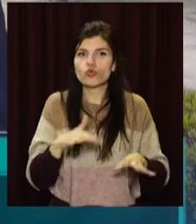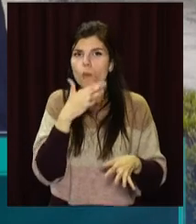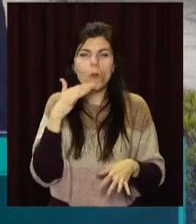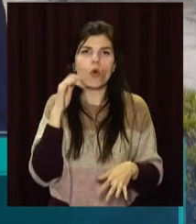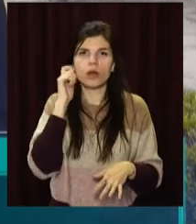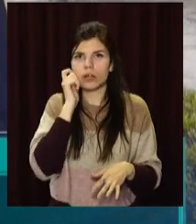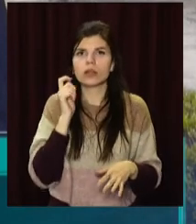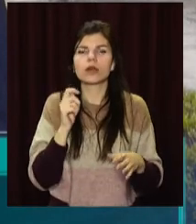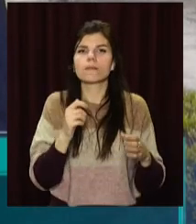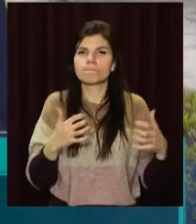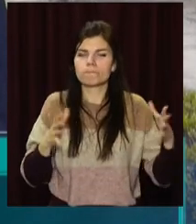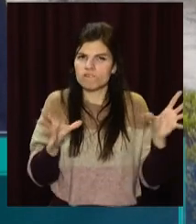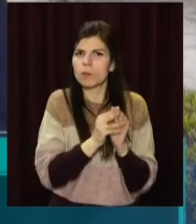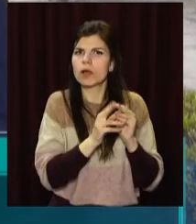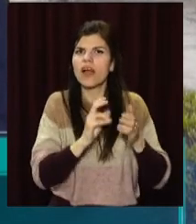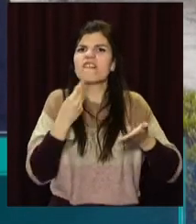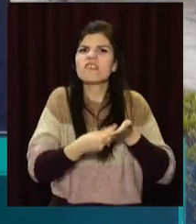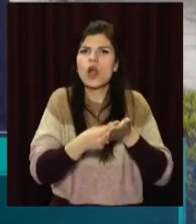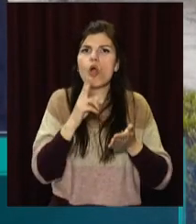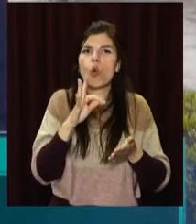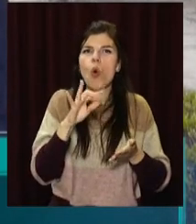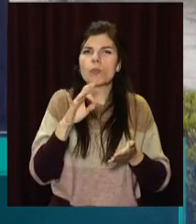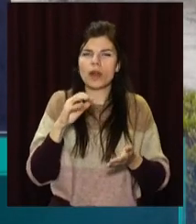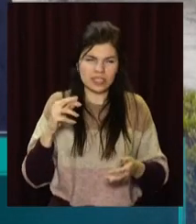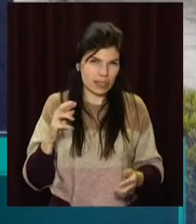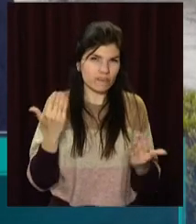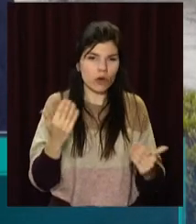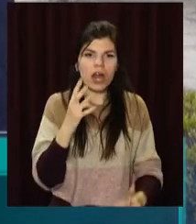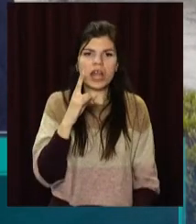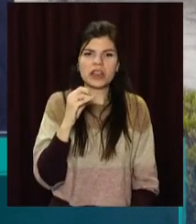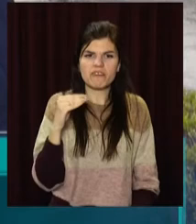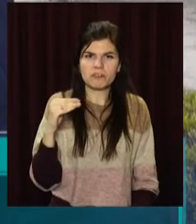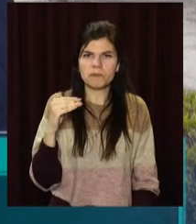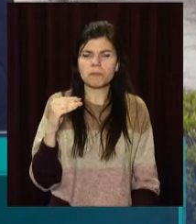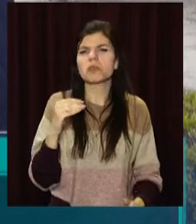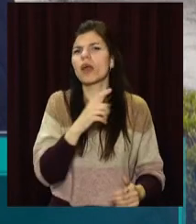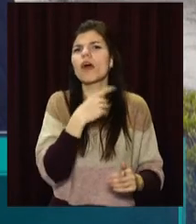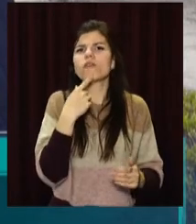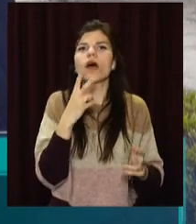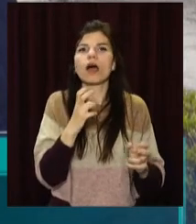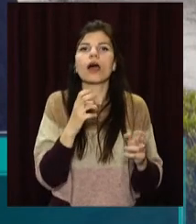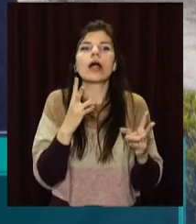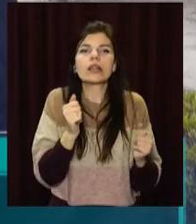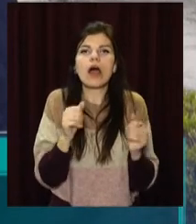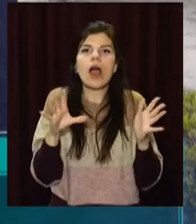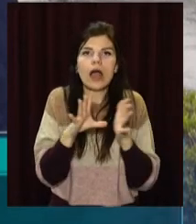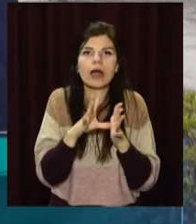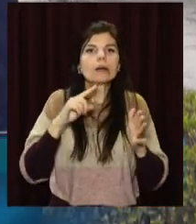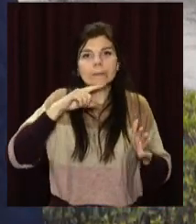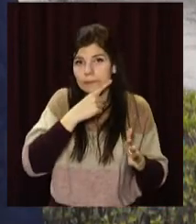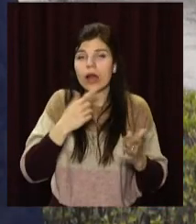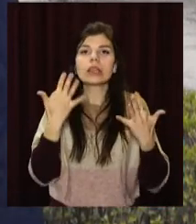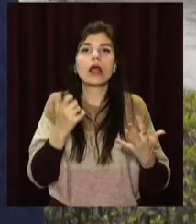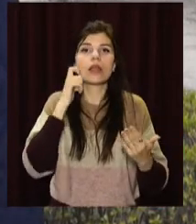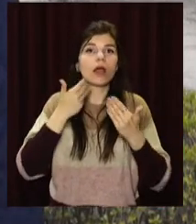лет плотно сотрудничает с финансовой корпорацией НЕФКО. Мы получаем грантовые средства на энергоэффективность. Несколько лет назад мы